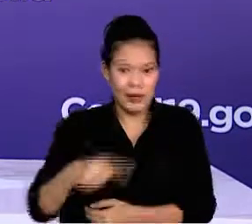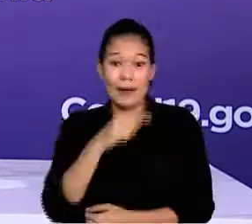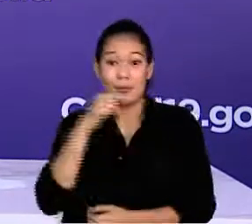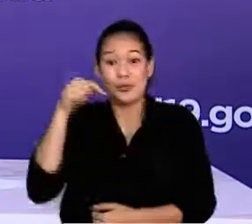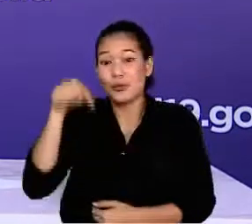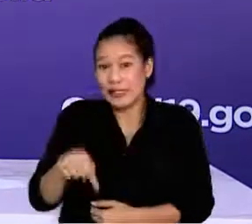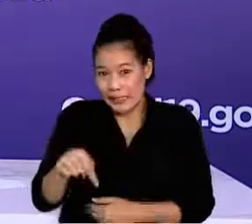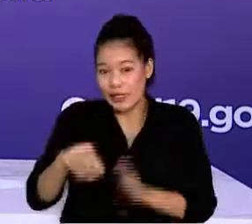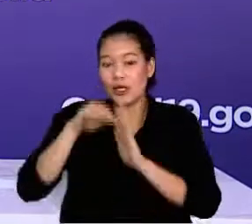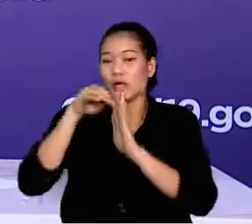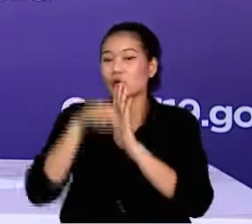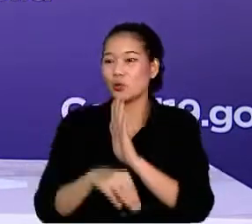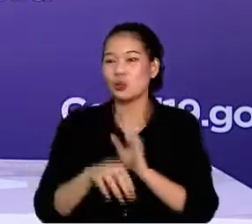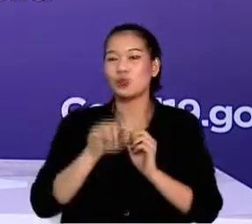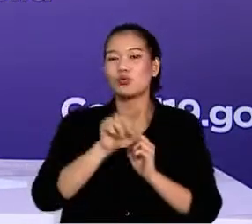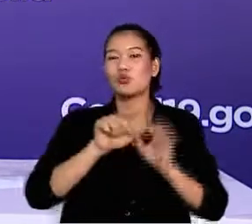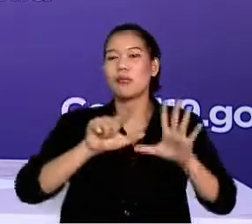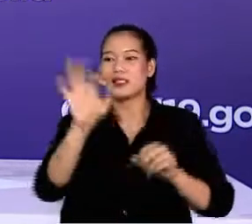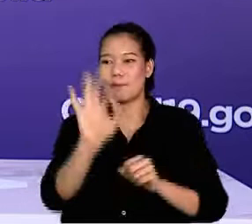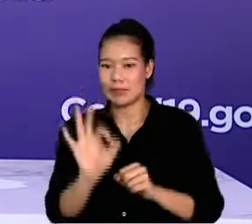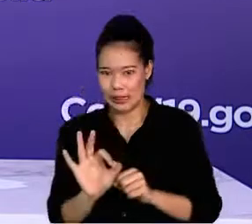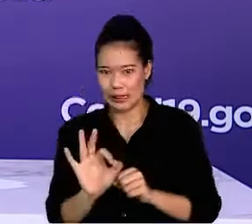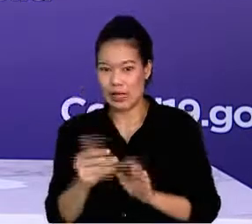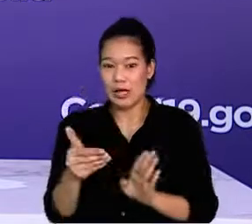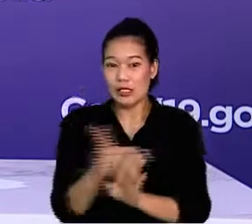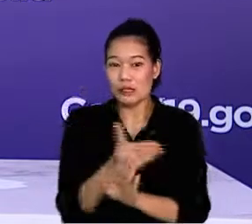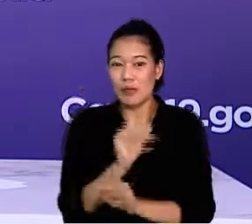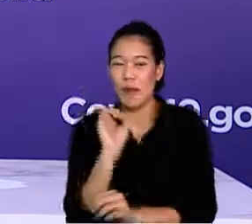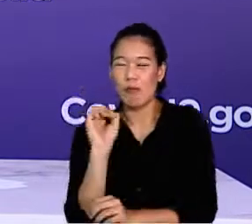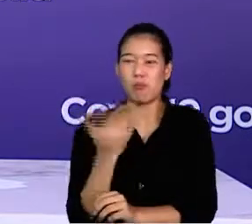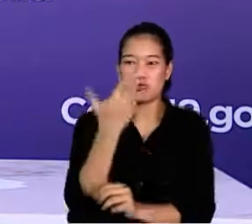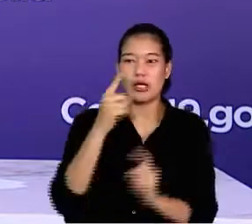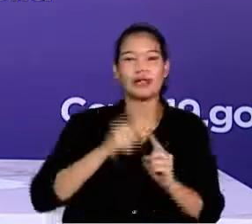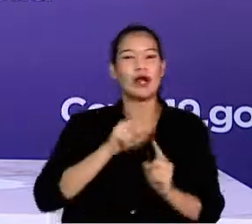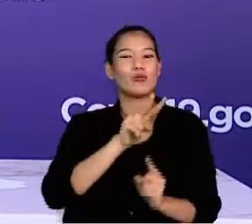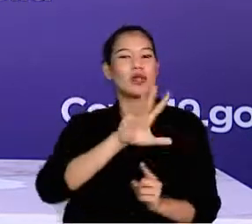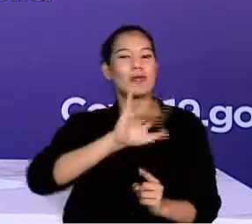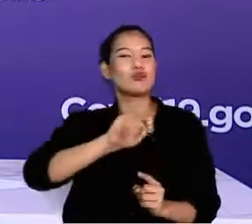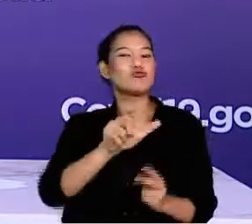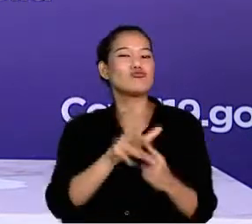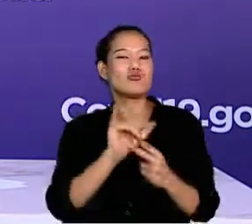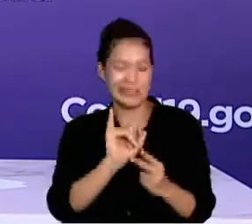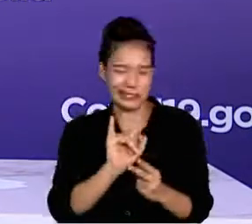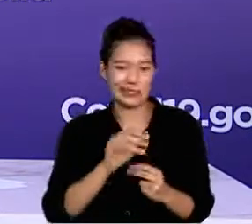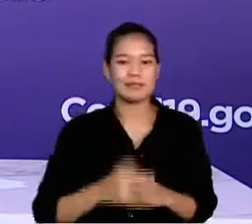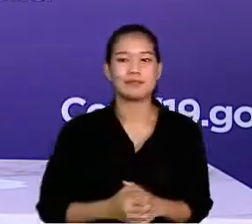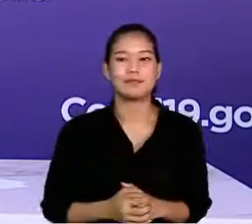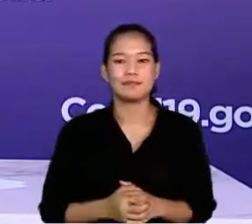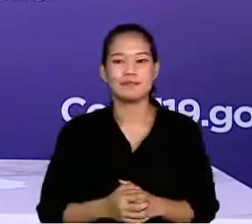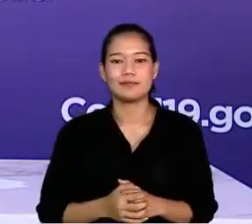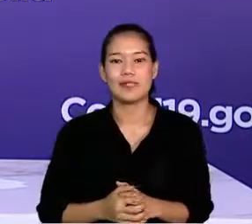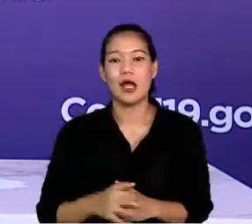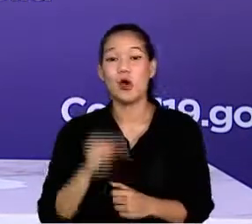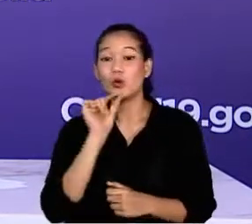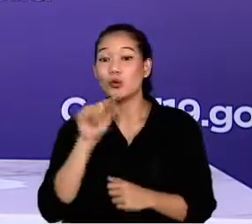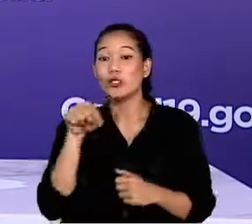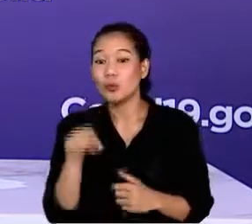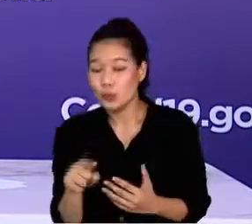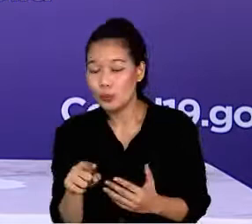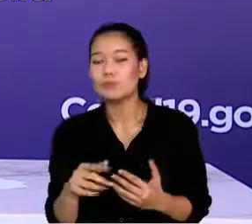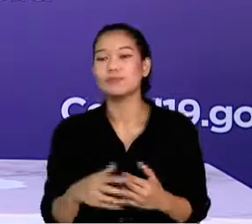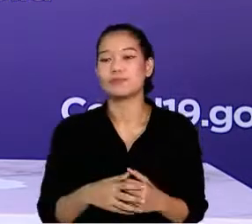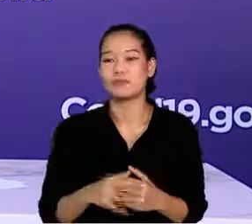minggu ini turun 17 persen dari puncak pada tanggal 25juli lalu untuk itu